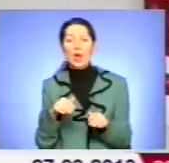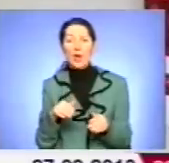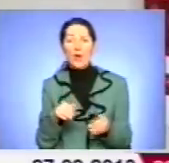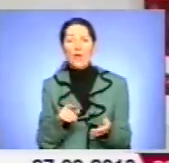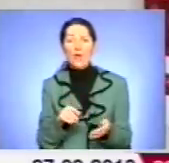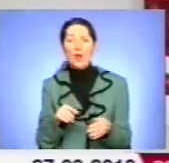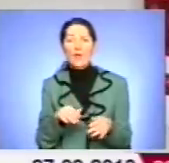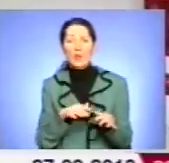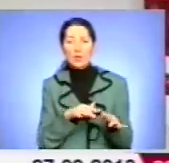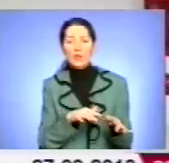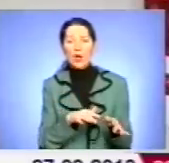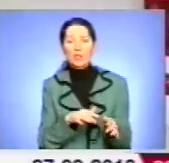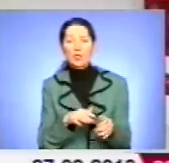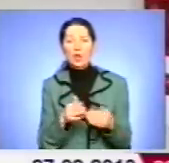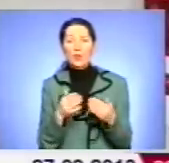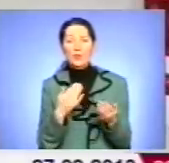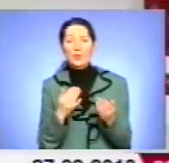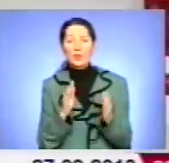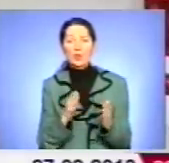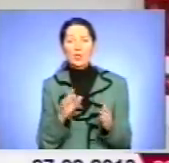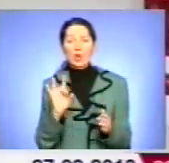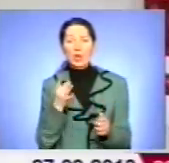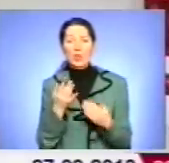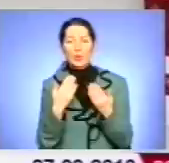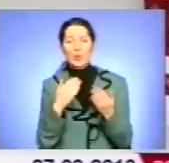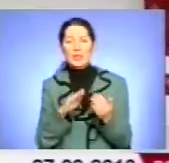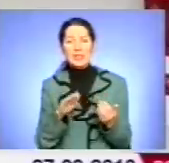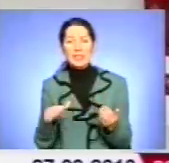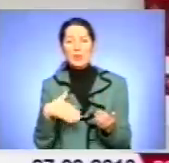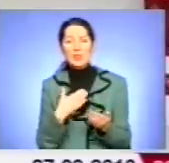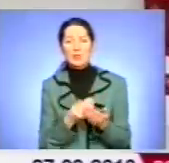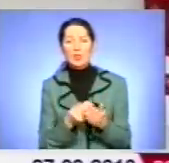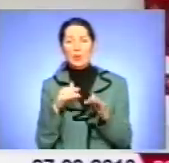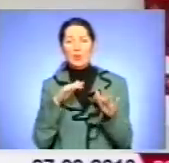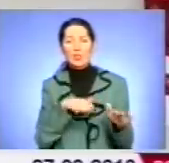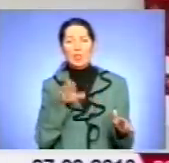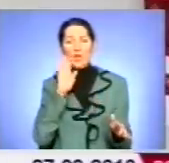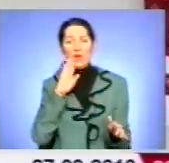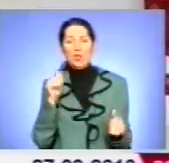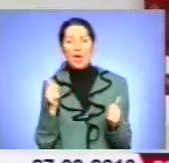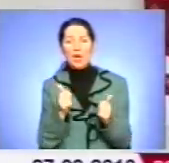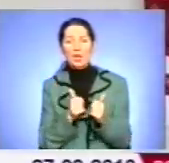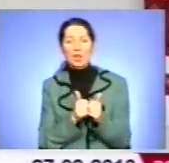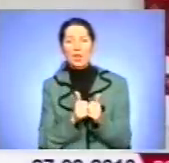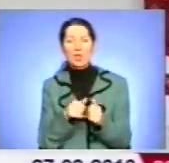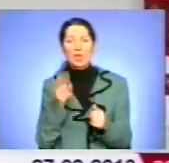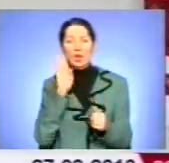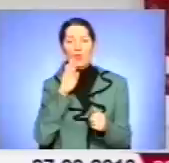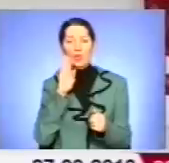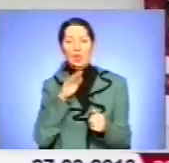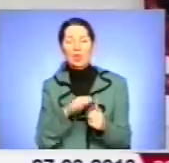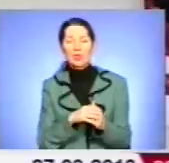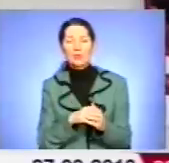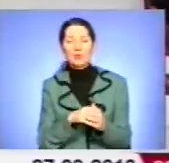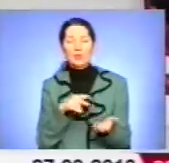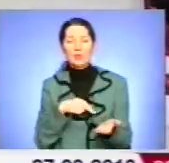ловить рязку, розмовляє з дітками своїми. Тече вода край города, вода станом стала. Прийшло